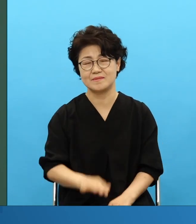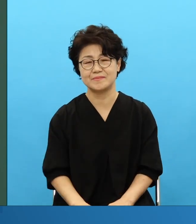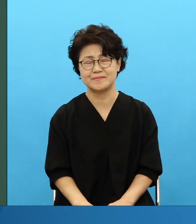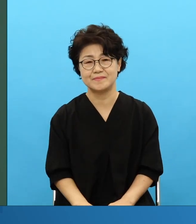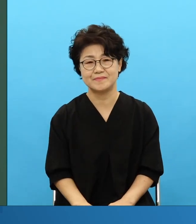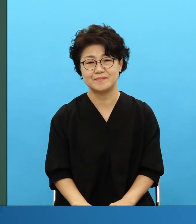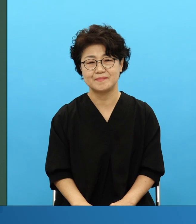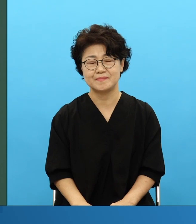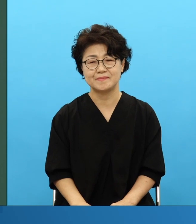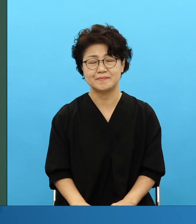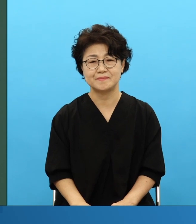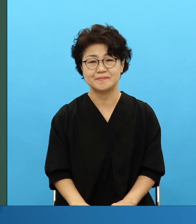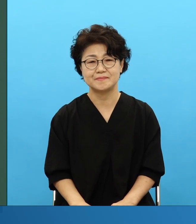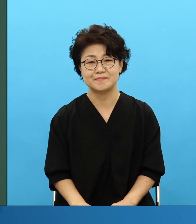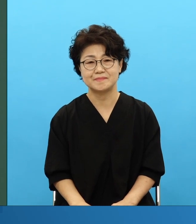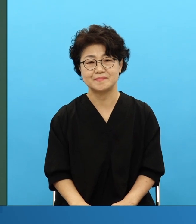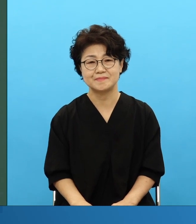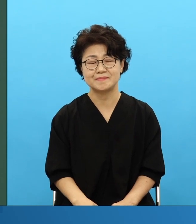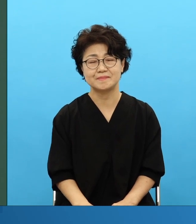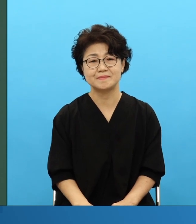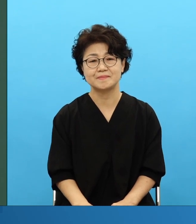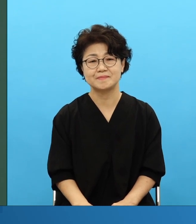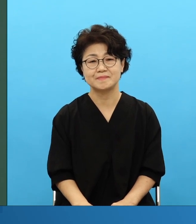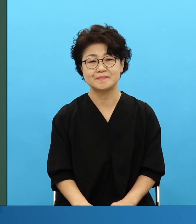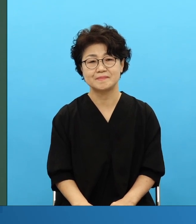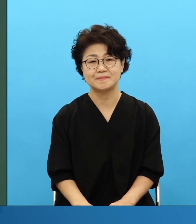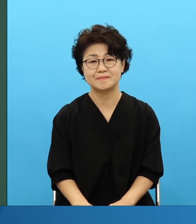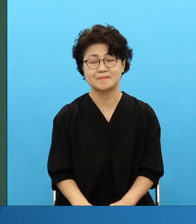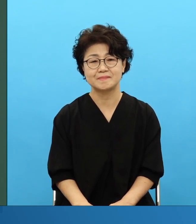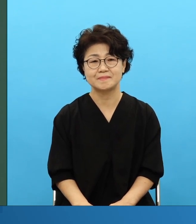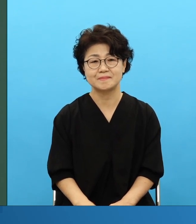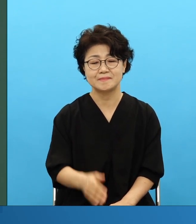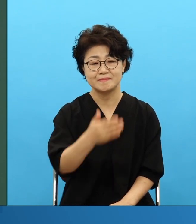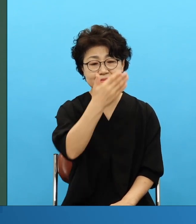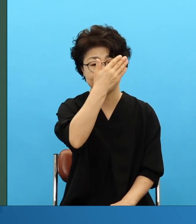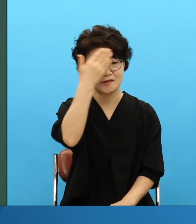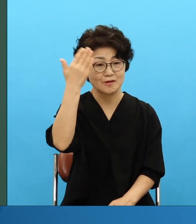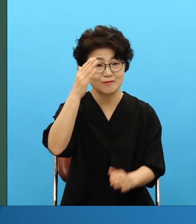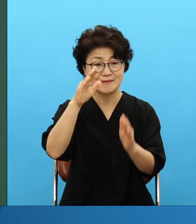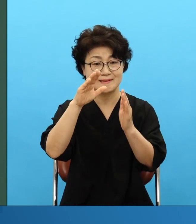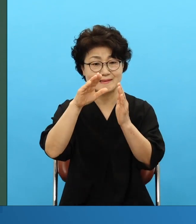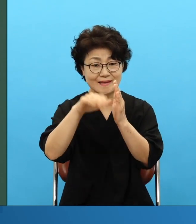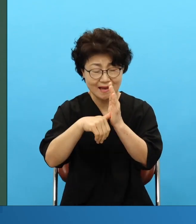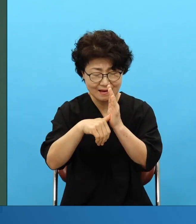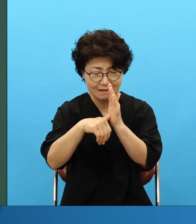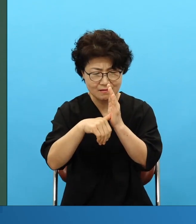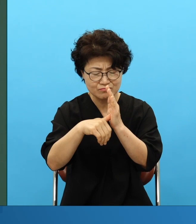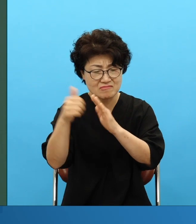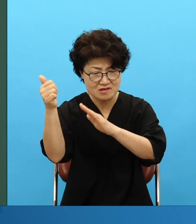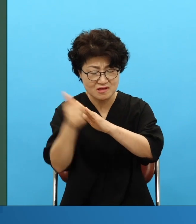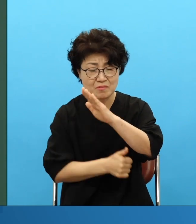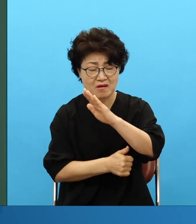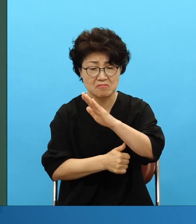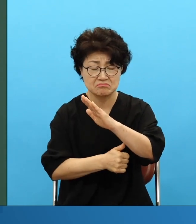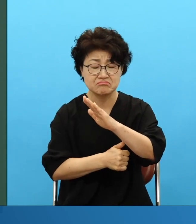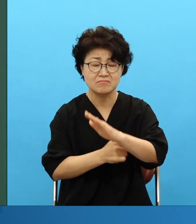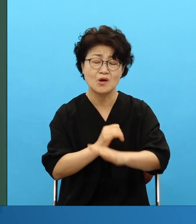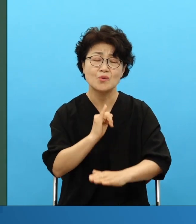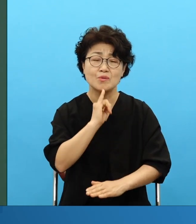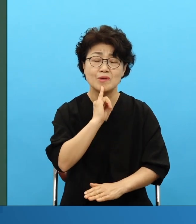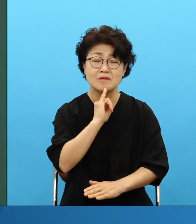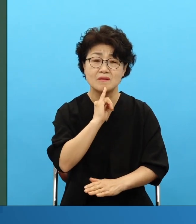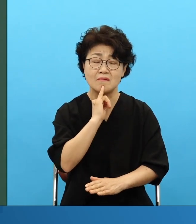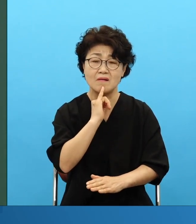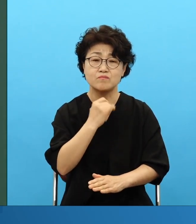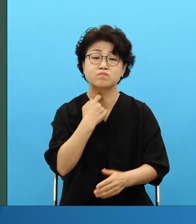좀 해도 그게 큰 경험이 되지만은 나이 들어서 계속하면 어려워지죠. And when you're young, yes, it's good to